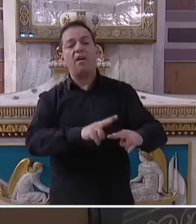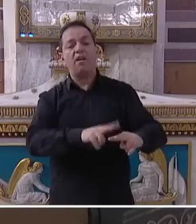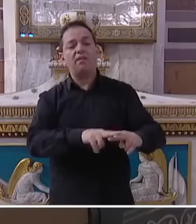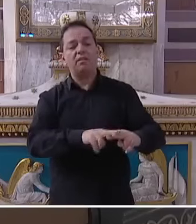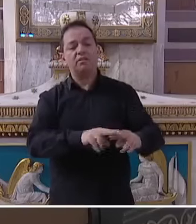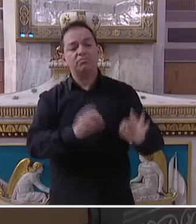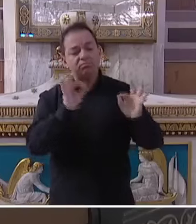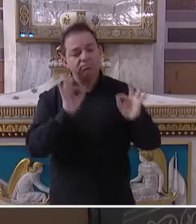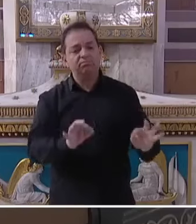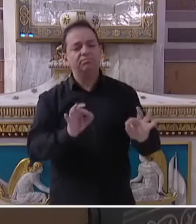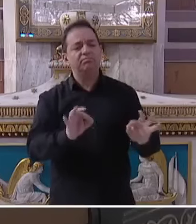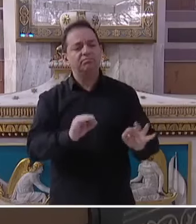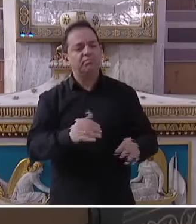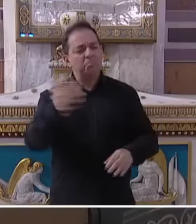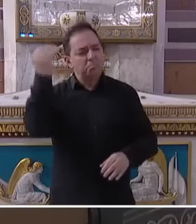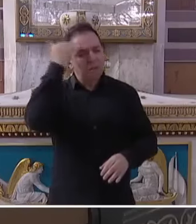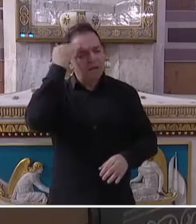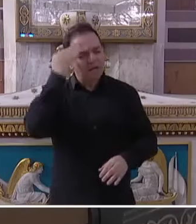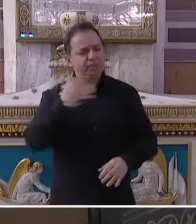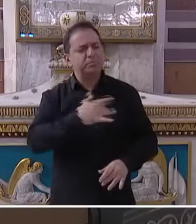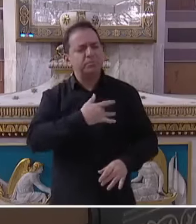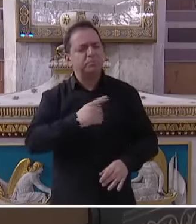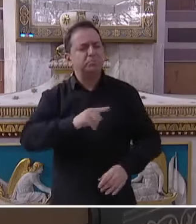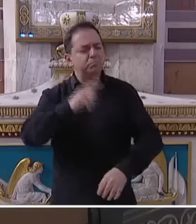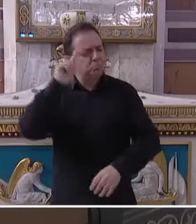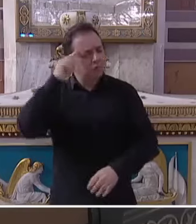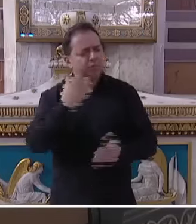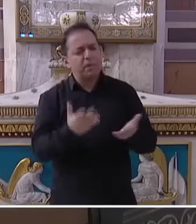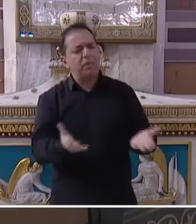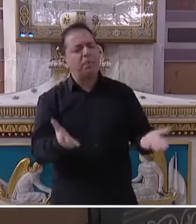Ισραηλίτης, ενώ δόλο σου και